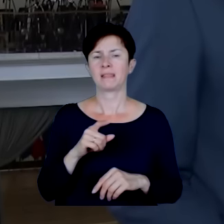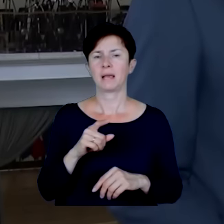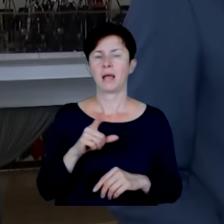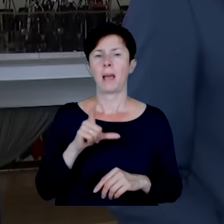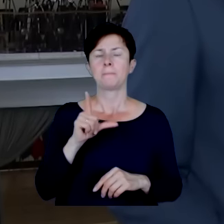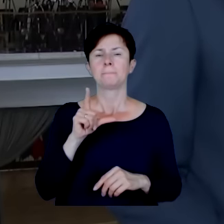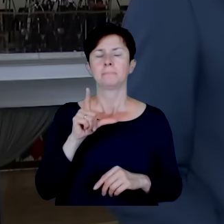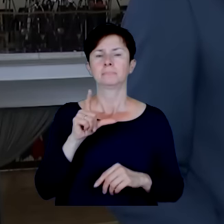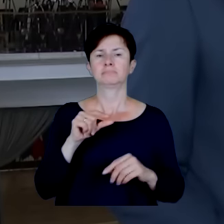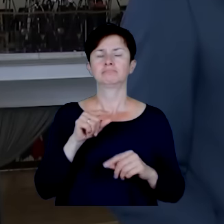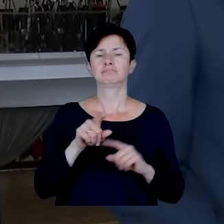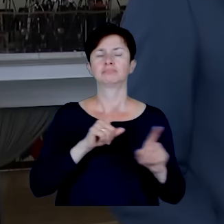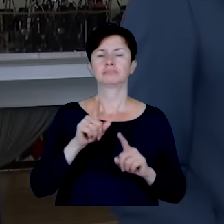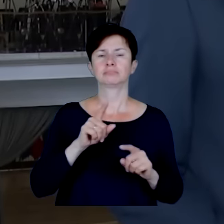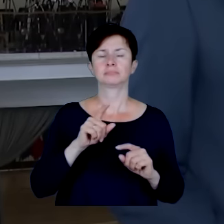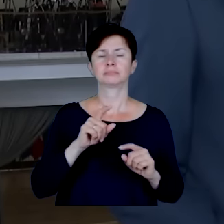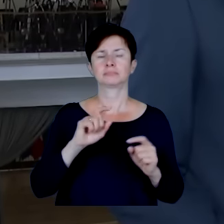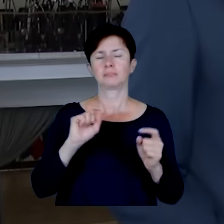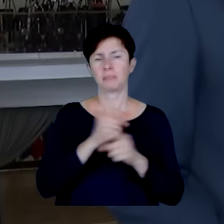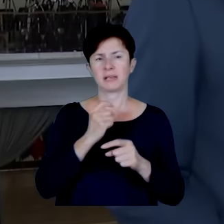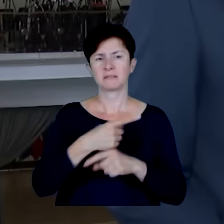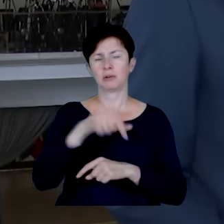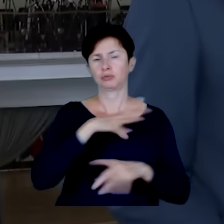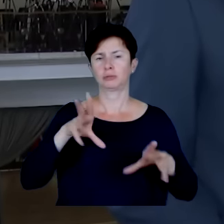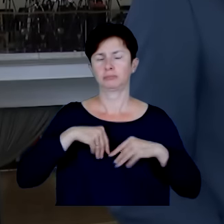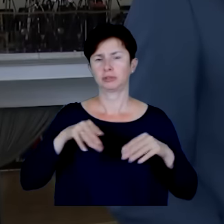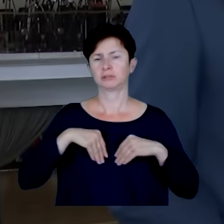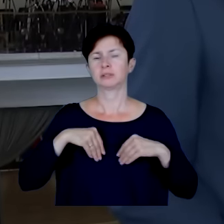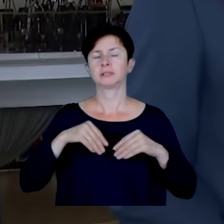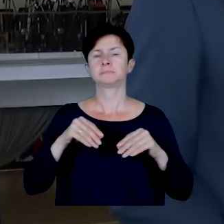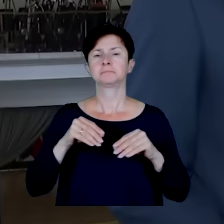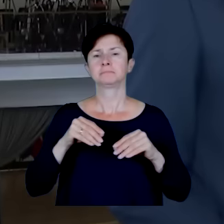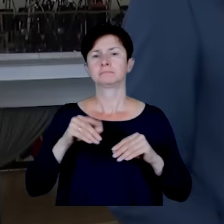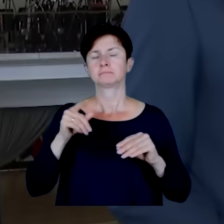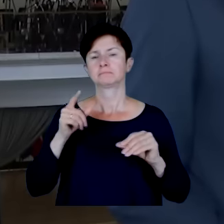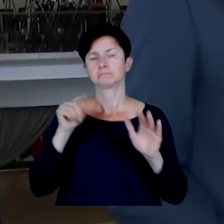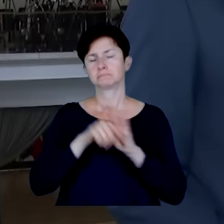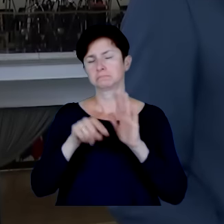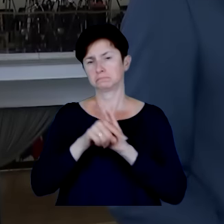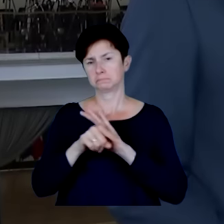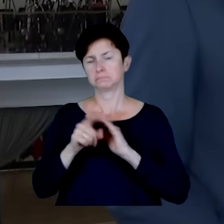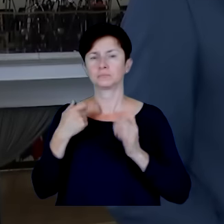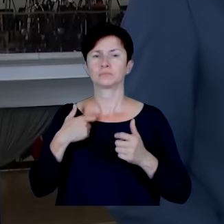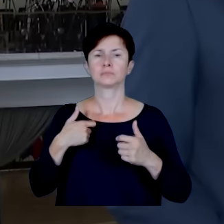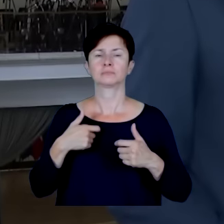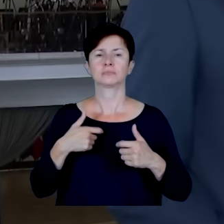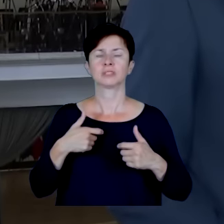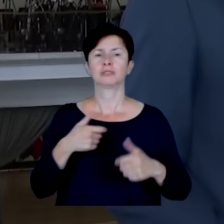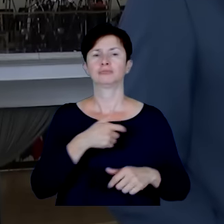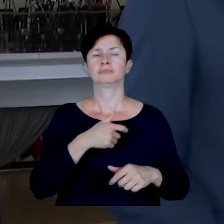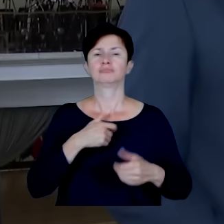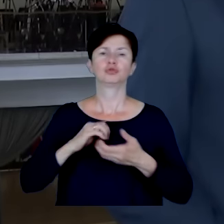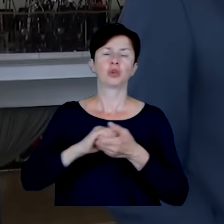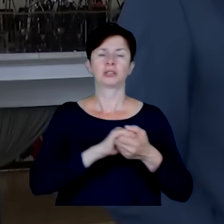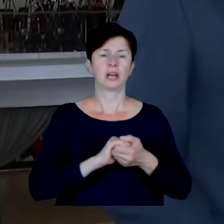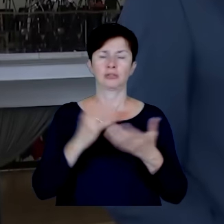przymuszenie krajów Europy Wschodniej do przyjęcia, do udziału, do partycypowania w tym mechanizmie solidarnościowym, relokacyjnym. Donald